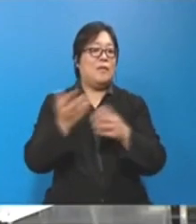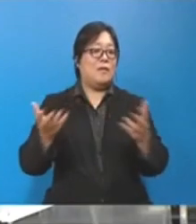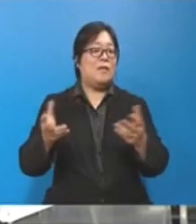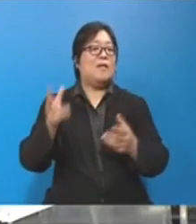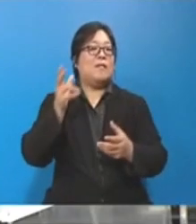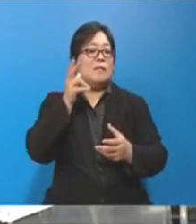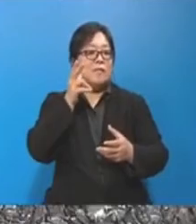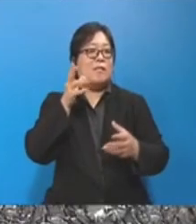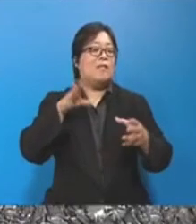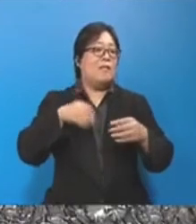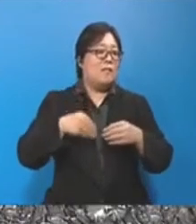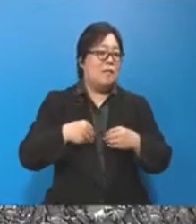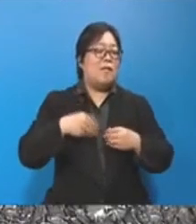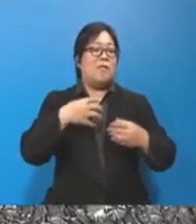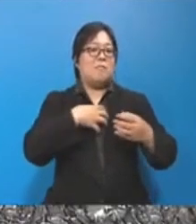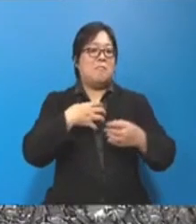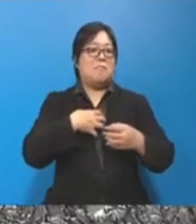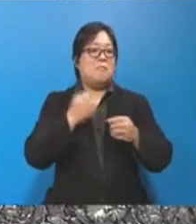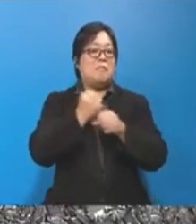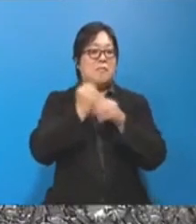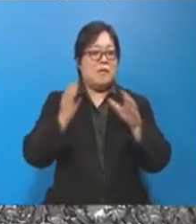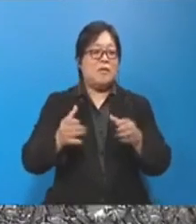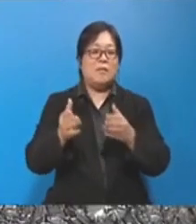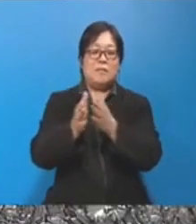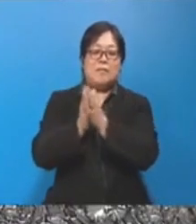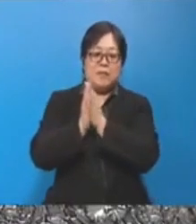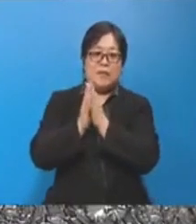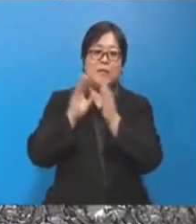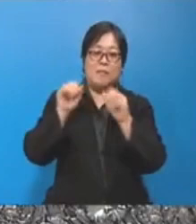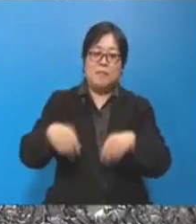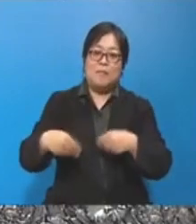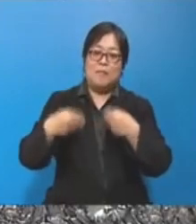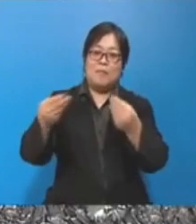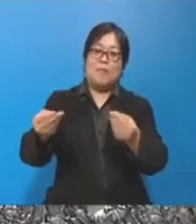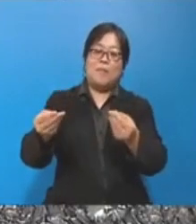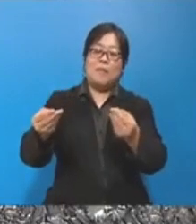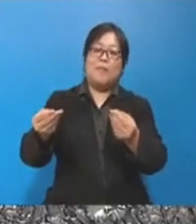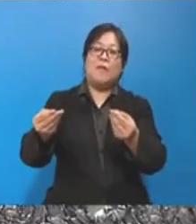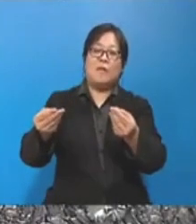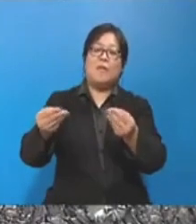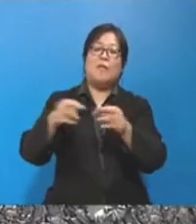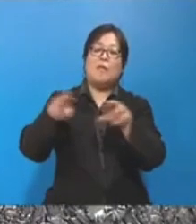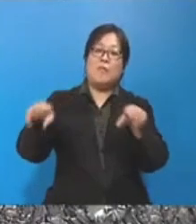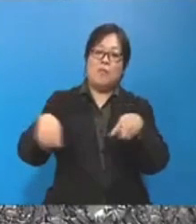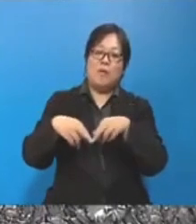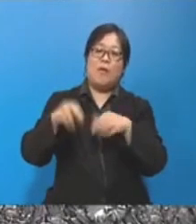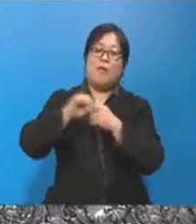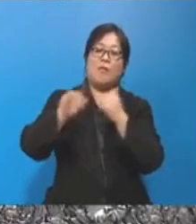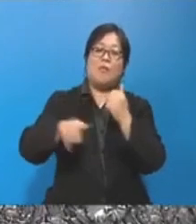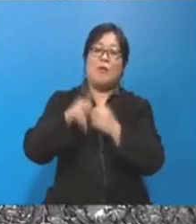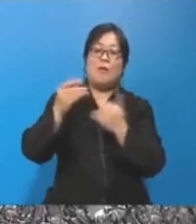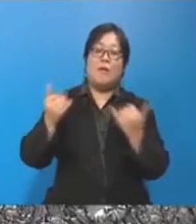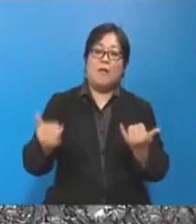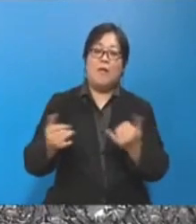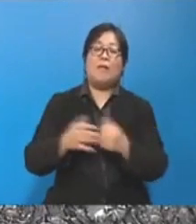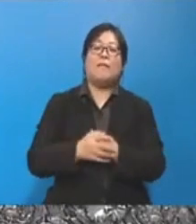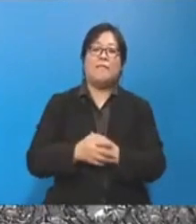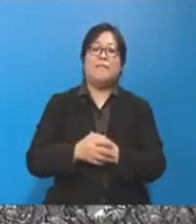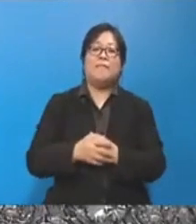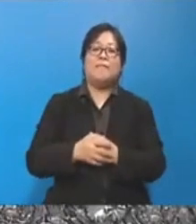mendengar keluhan pekerja di bawah mohon agar diberikan ruang menerusi jawatankuasa yang ada